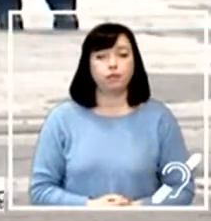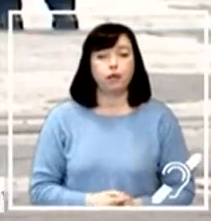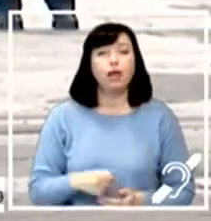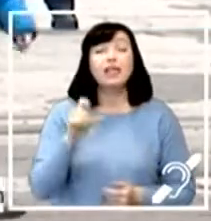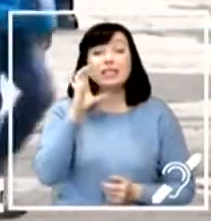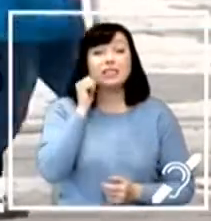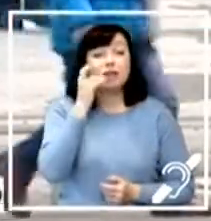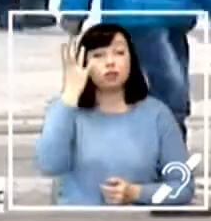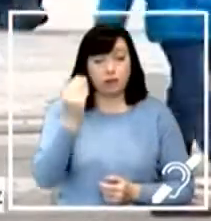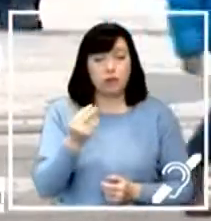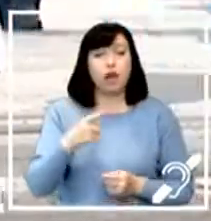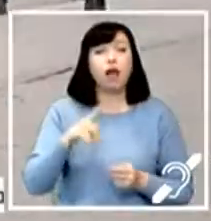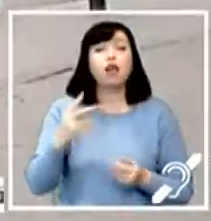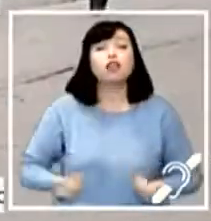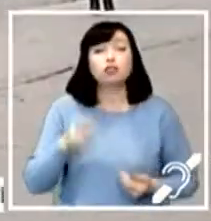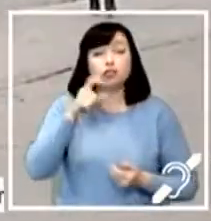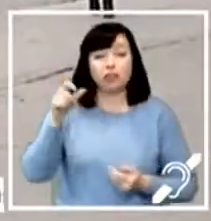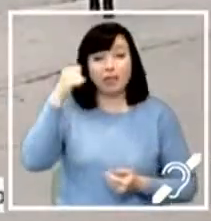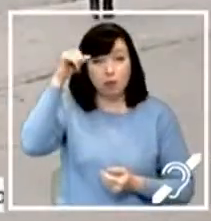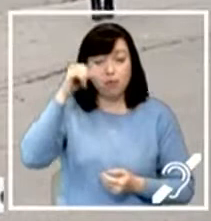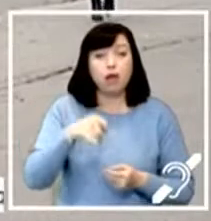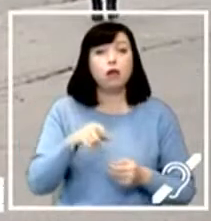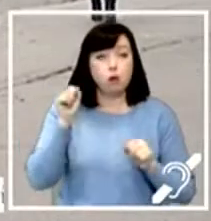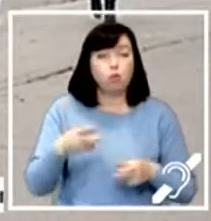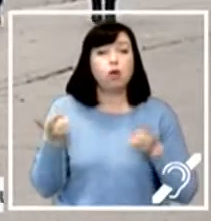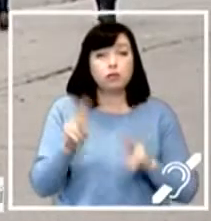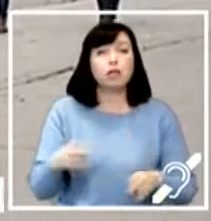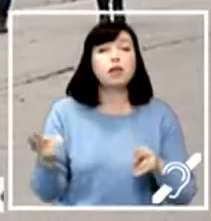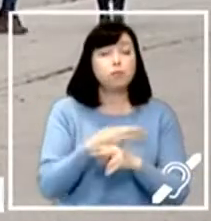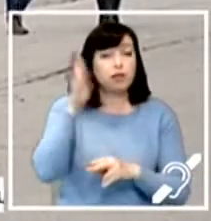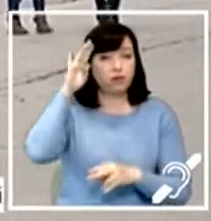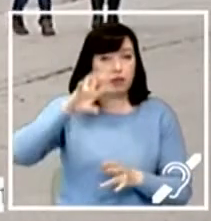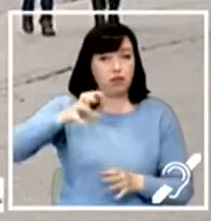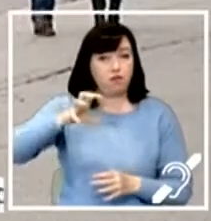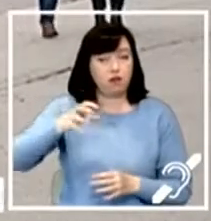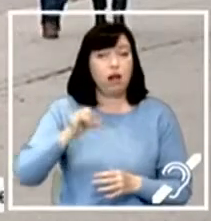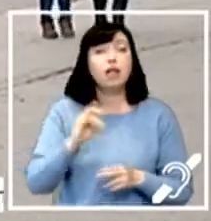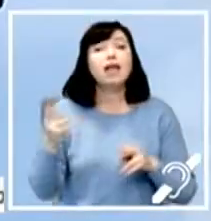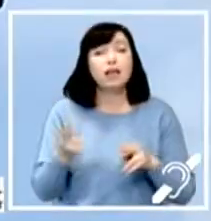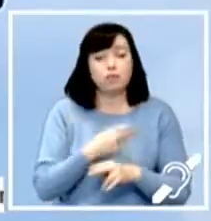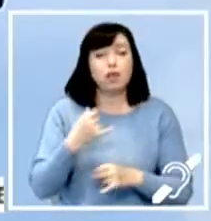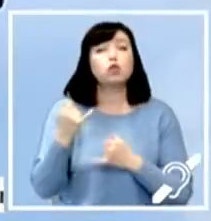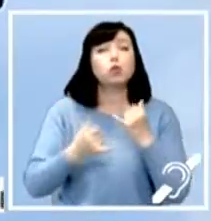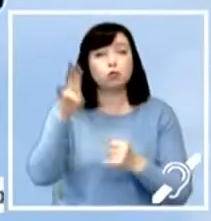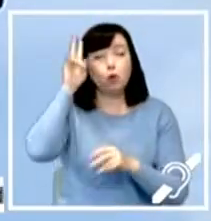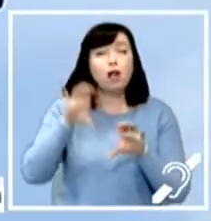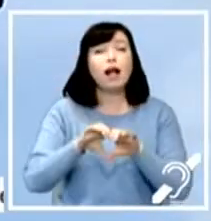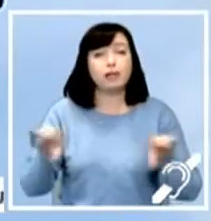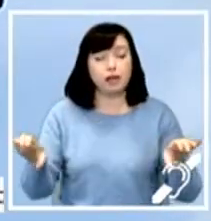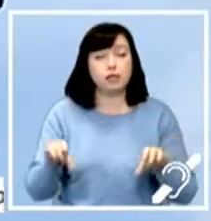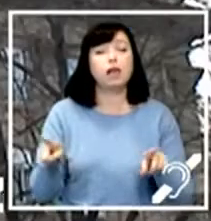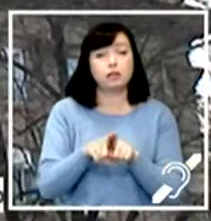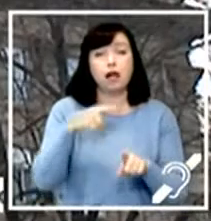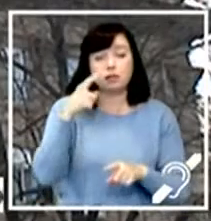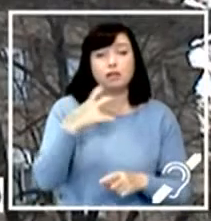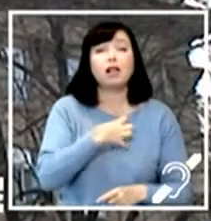De mâine, locuitorii municipiului Bălți riscă să rămână fără apă potabilă la robinete și fără serviciul de canalizare, anunță